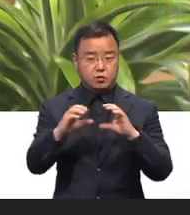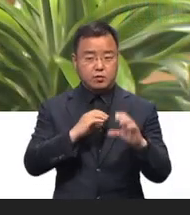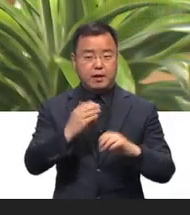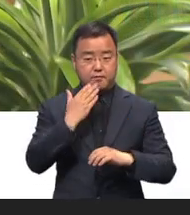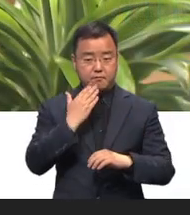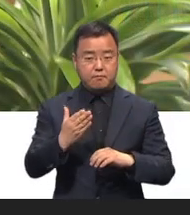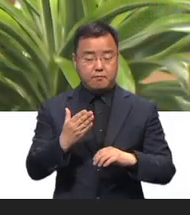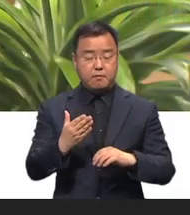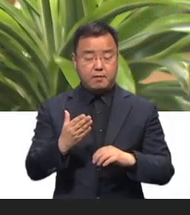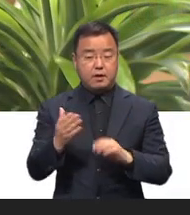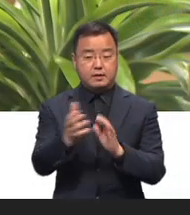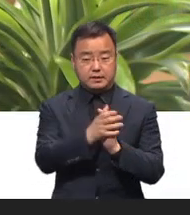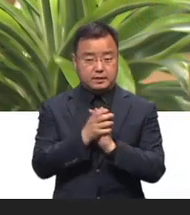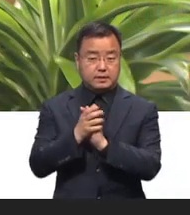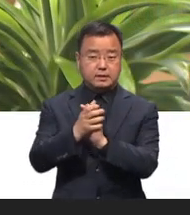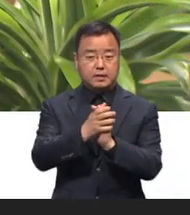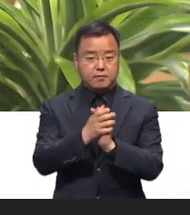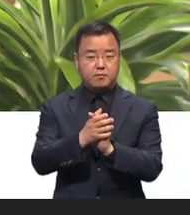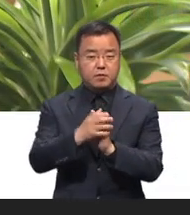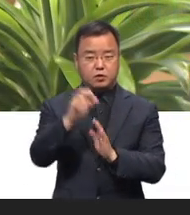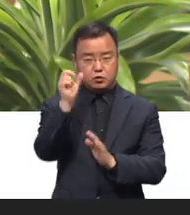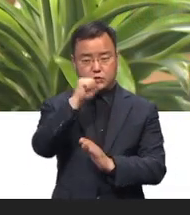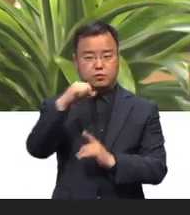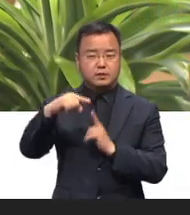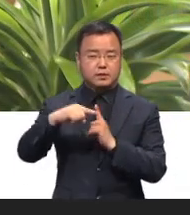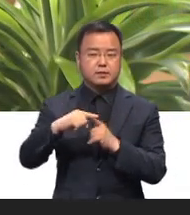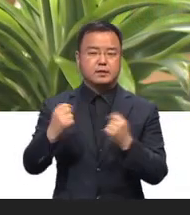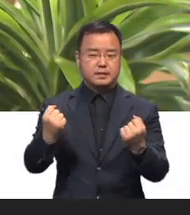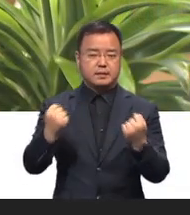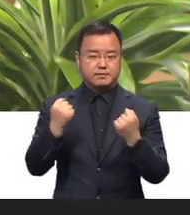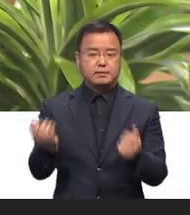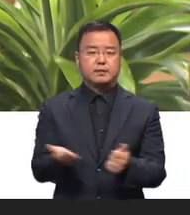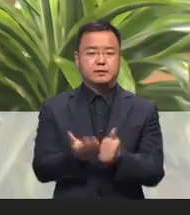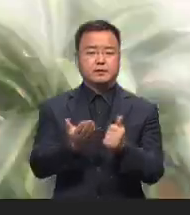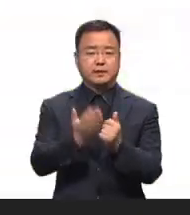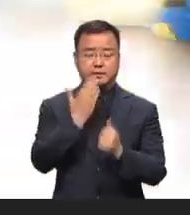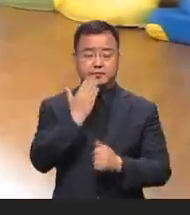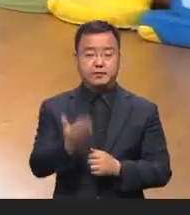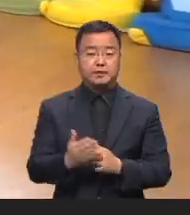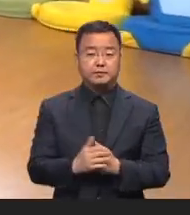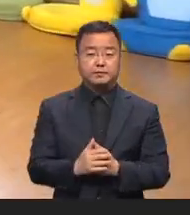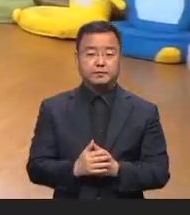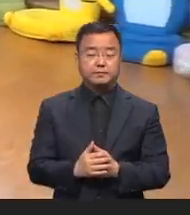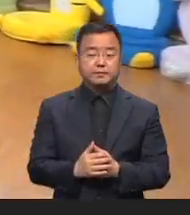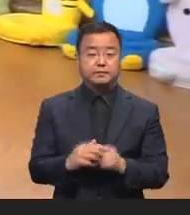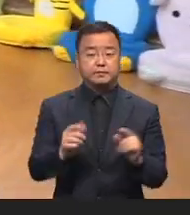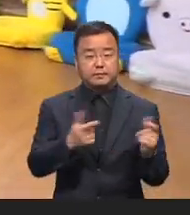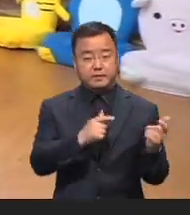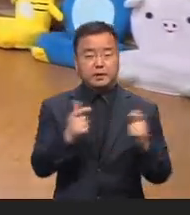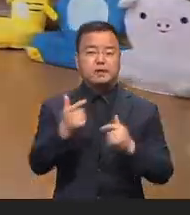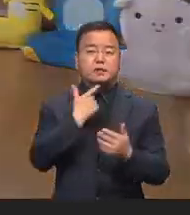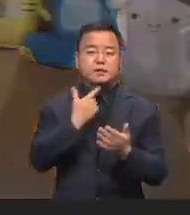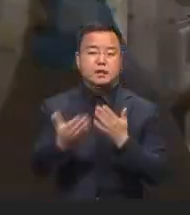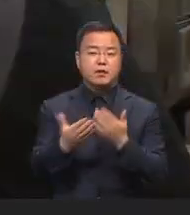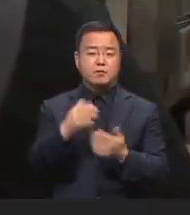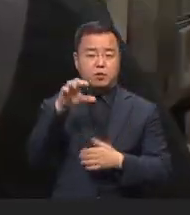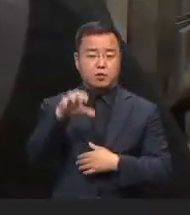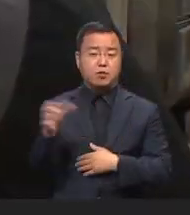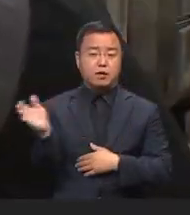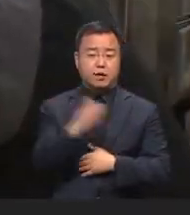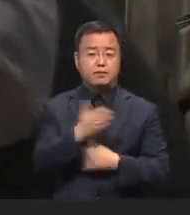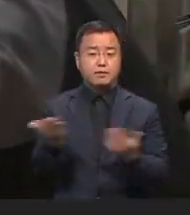함께 더불어 살아갈 수 있는 긍정적인 힘을 길러줍니다. 다양한 체험 공간부터